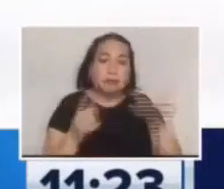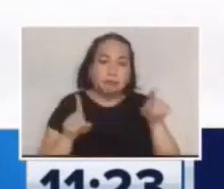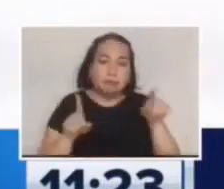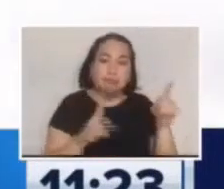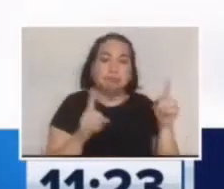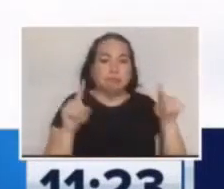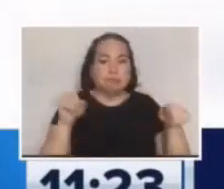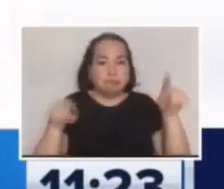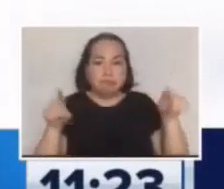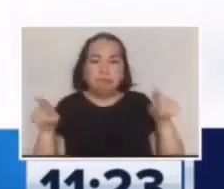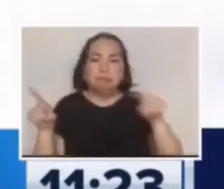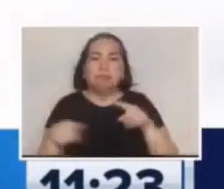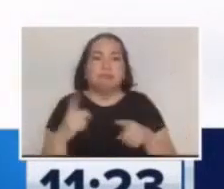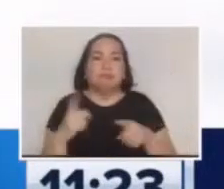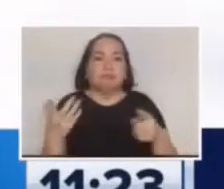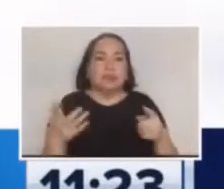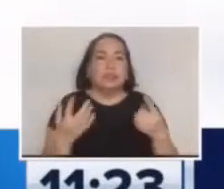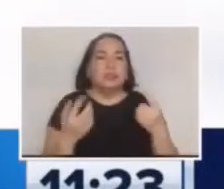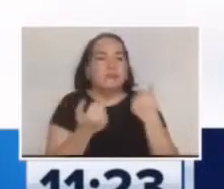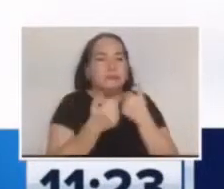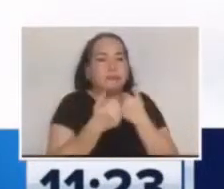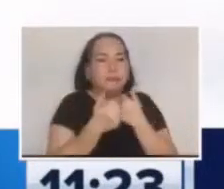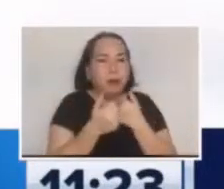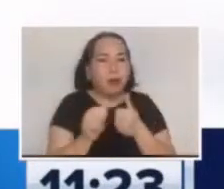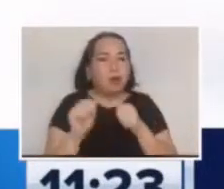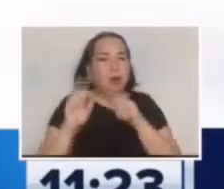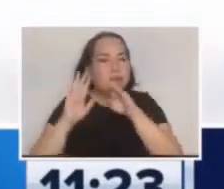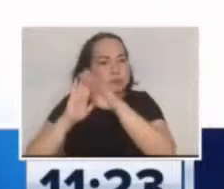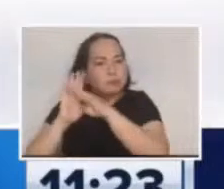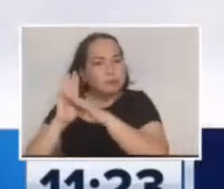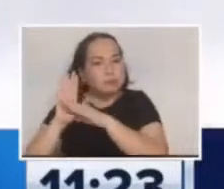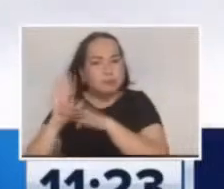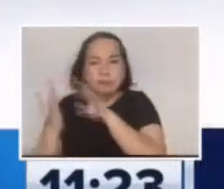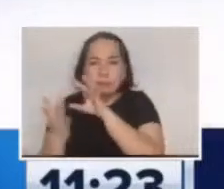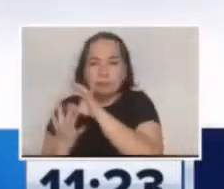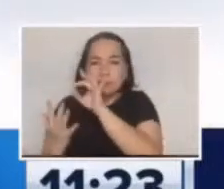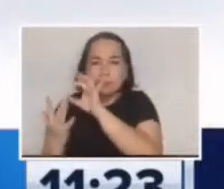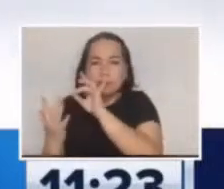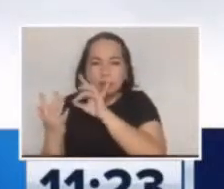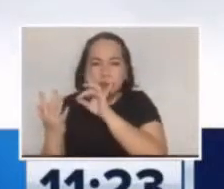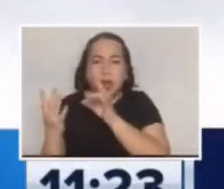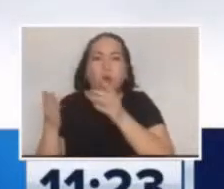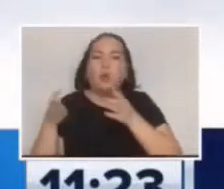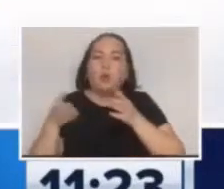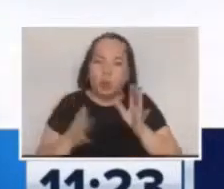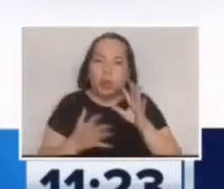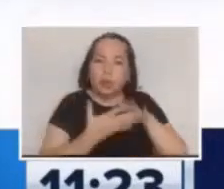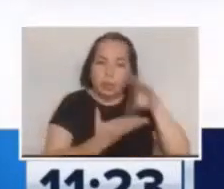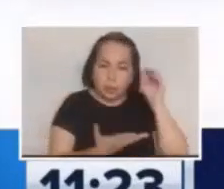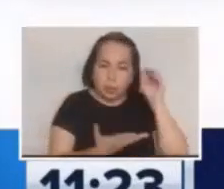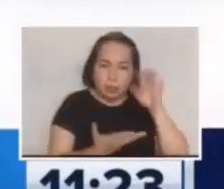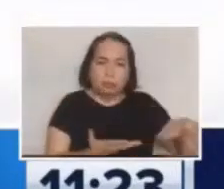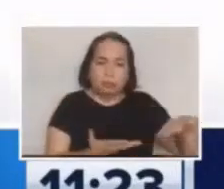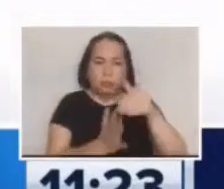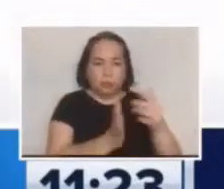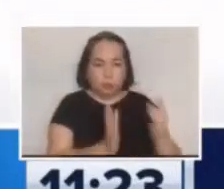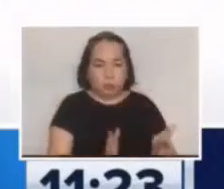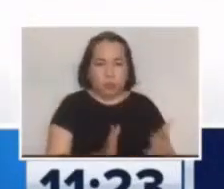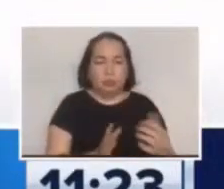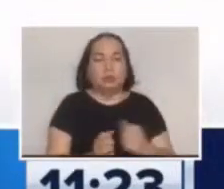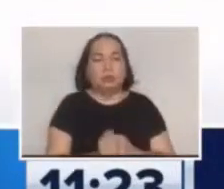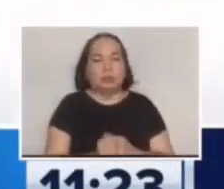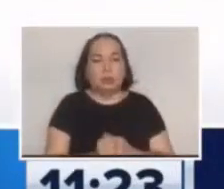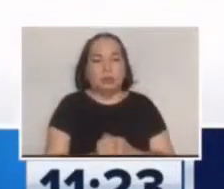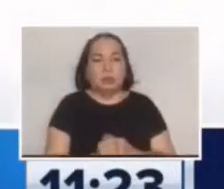na papasok sa January 1 to 30 ay may kalakip kami na parang